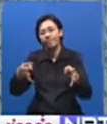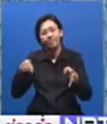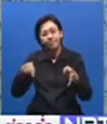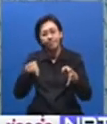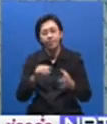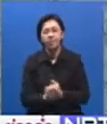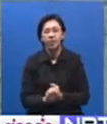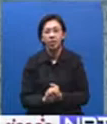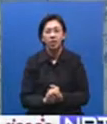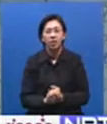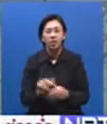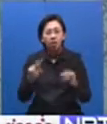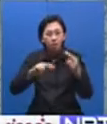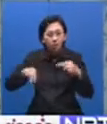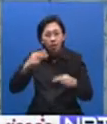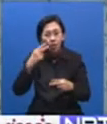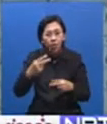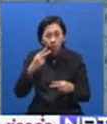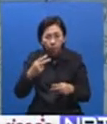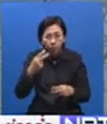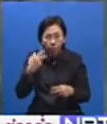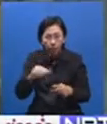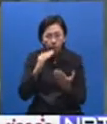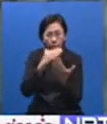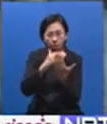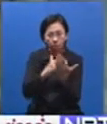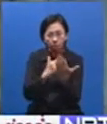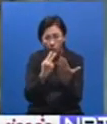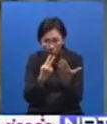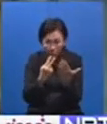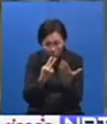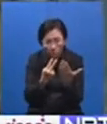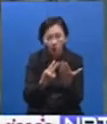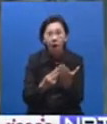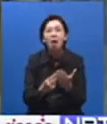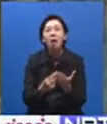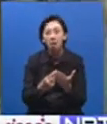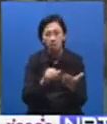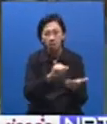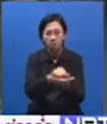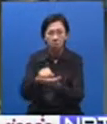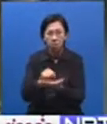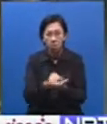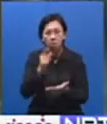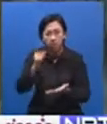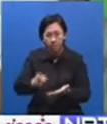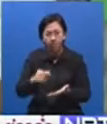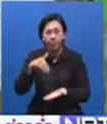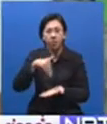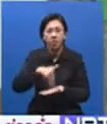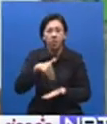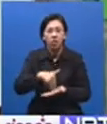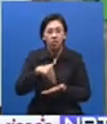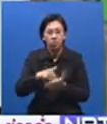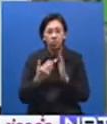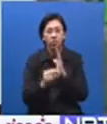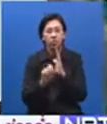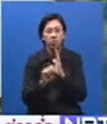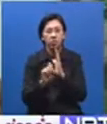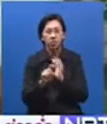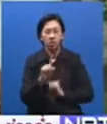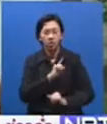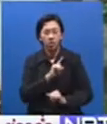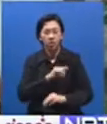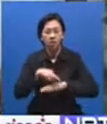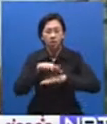ตรีไพจิตรเปิดเผยว่าจากการลงพื้นที่ตรวจสอบในเบื้องต้นก็พบว่ามีการบุกรุกจริงโดยศูนย์ดำรงธรรมจังหวัดศรีสะเกษจะ